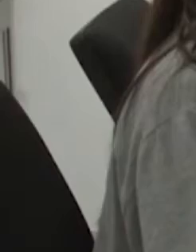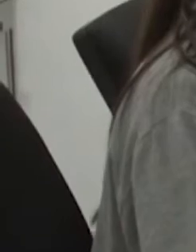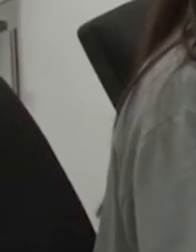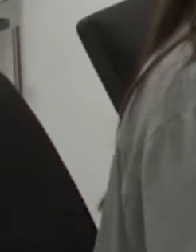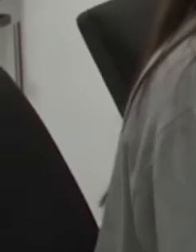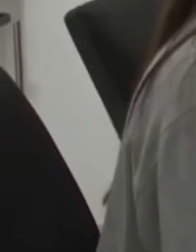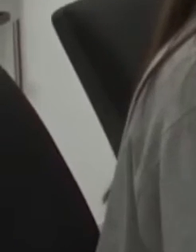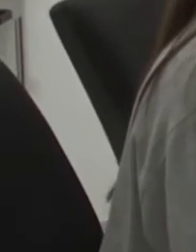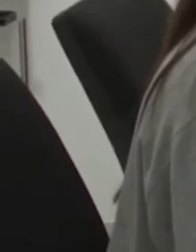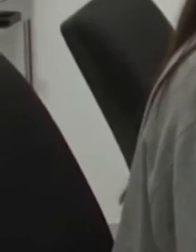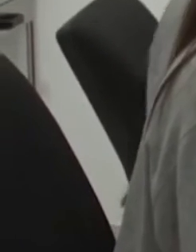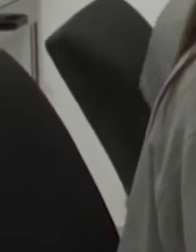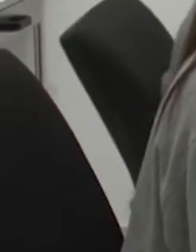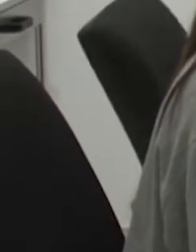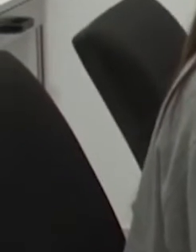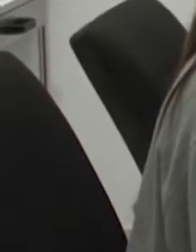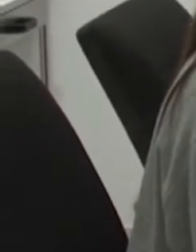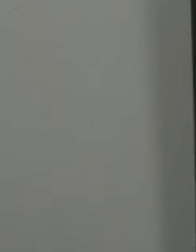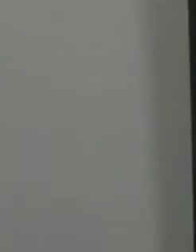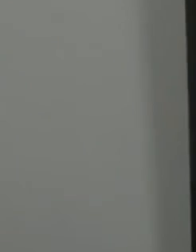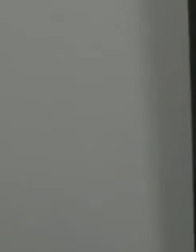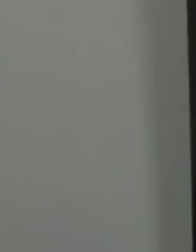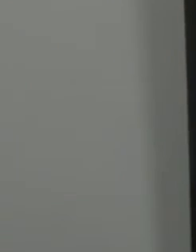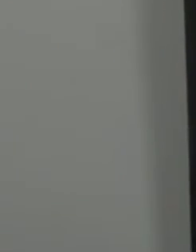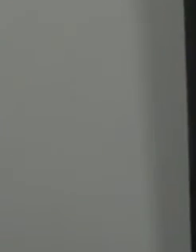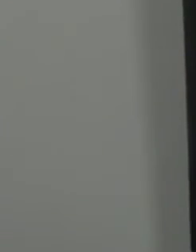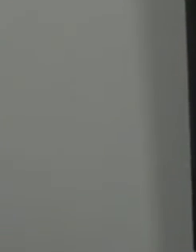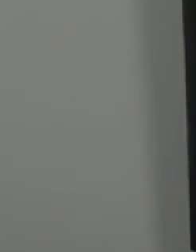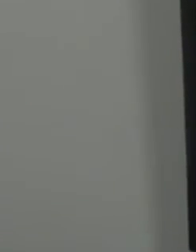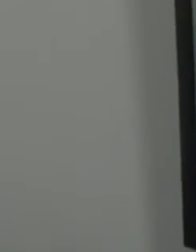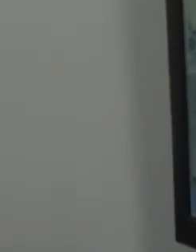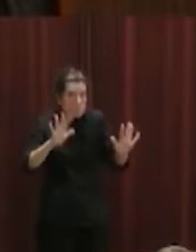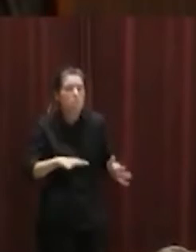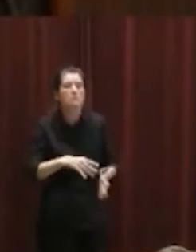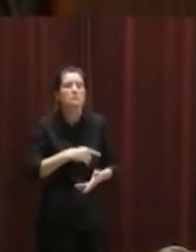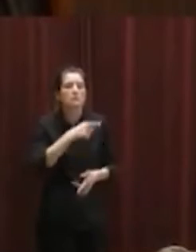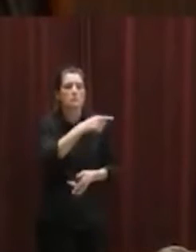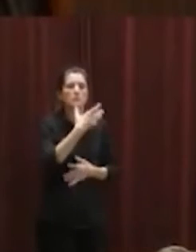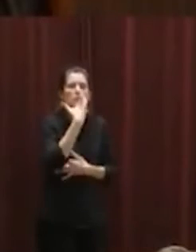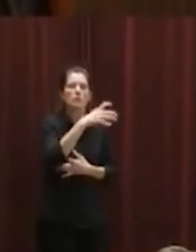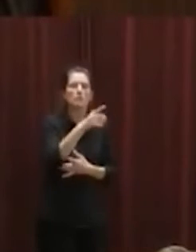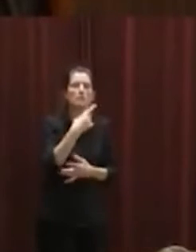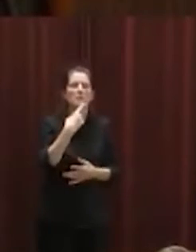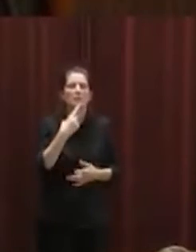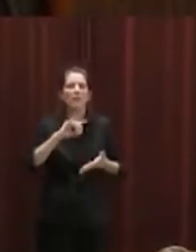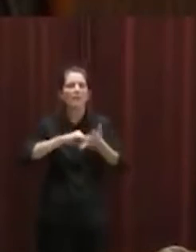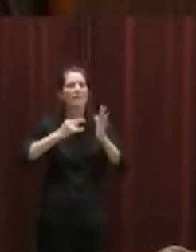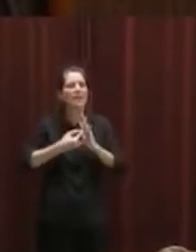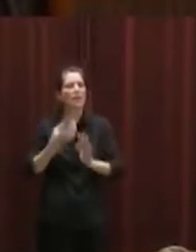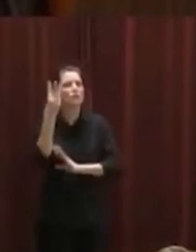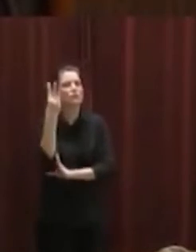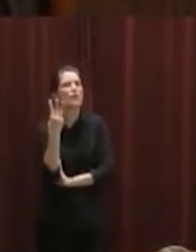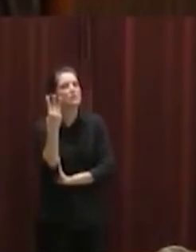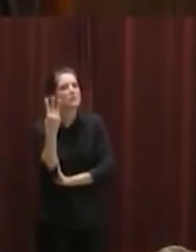la plantilla de servei de radioteràpia no està en el 100%. Que hi havia tres tècnics per a aquest servei de radioteràpia que no s'acobreixen